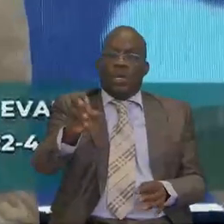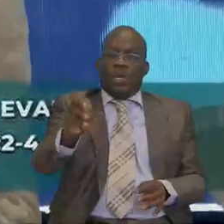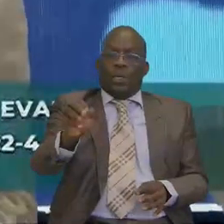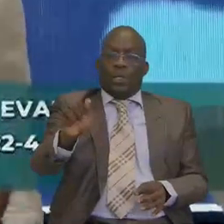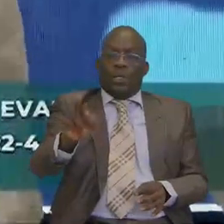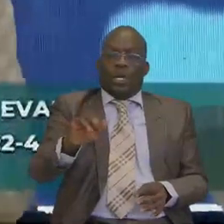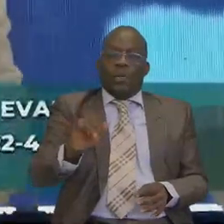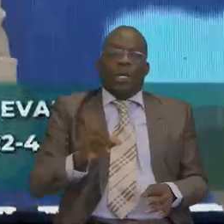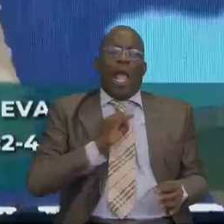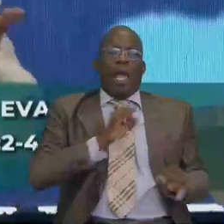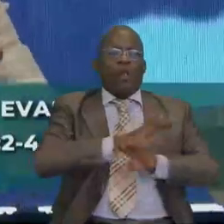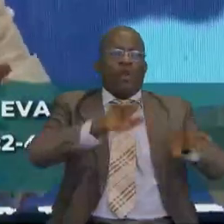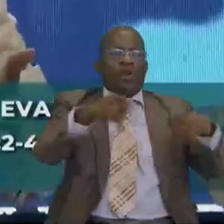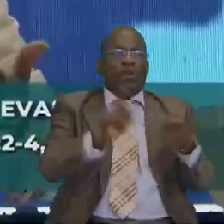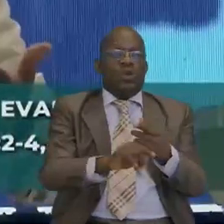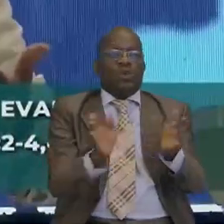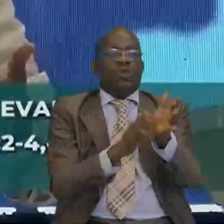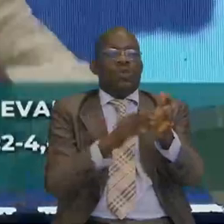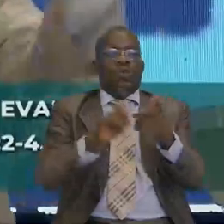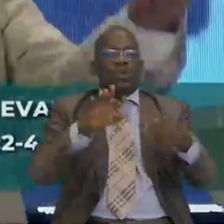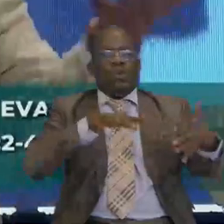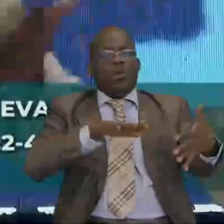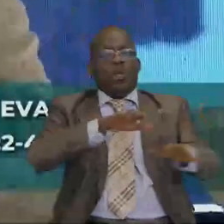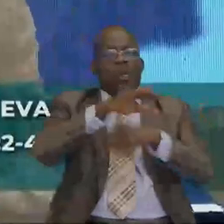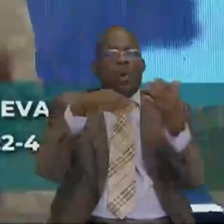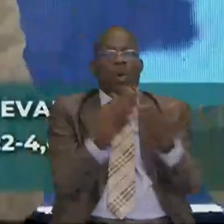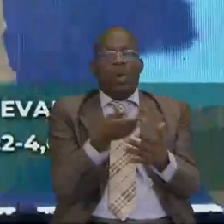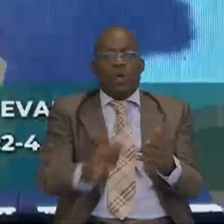allé à l'université pour étudier